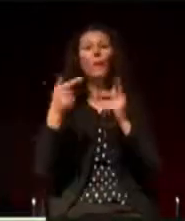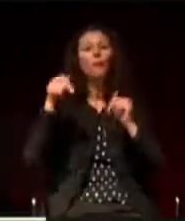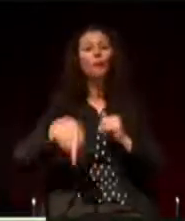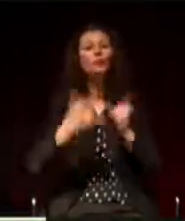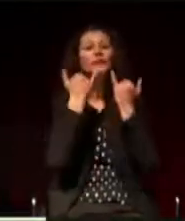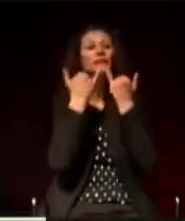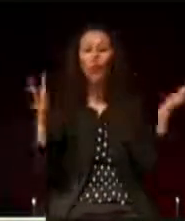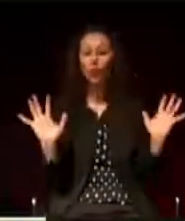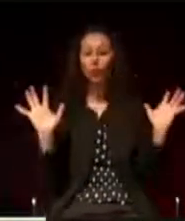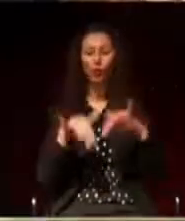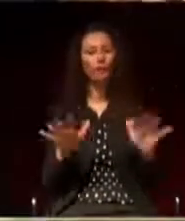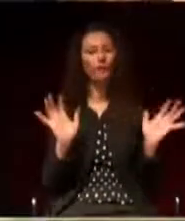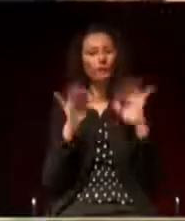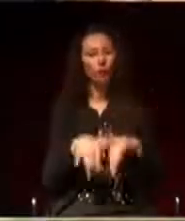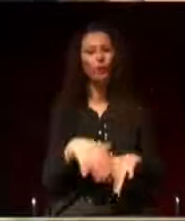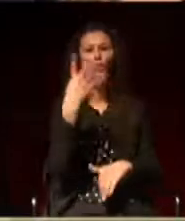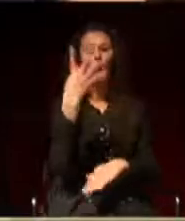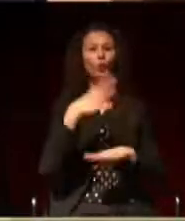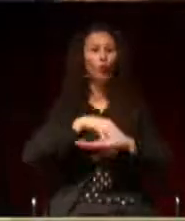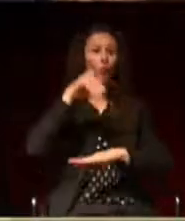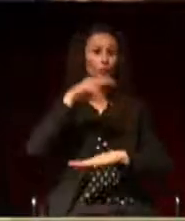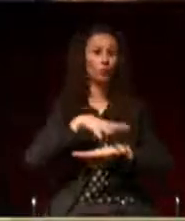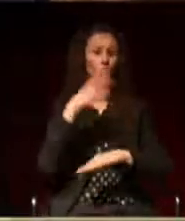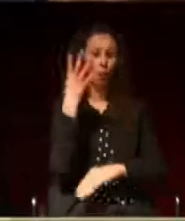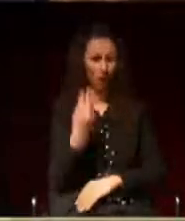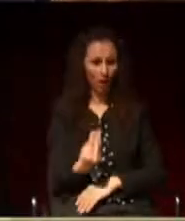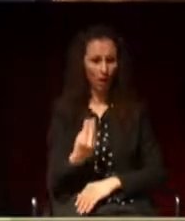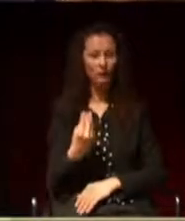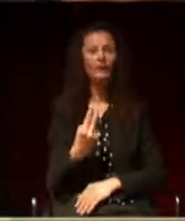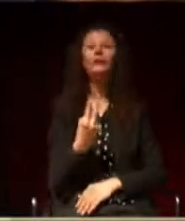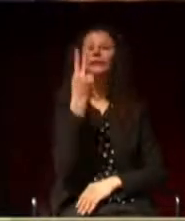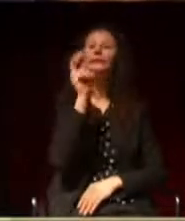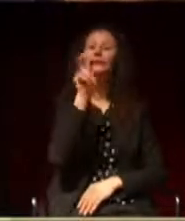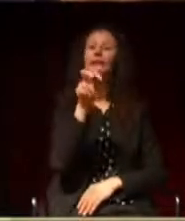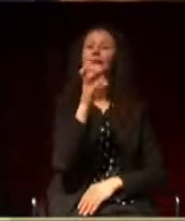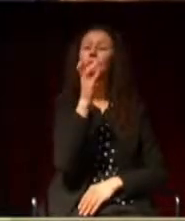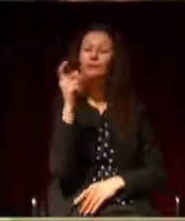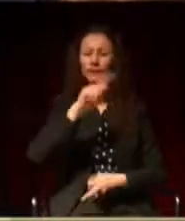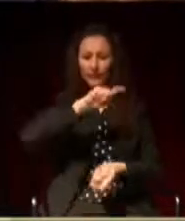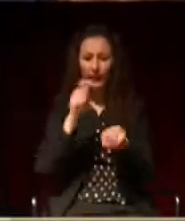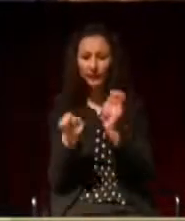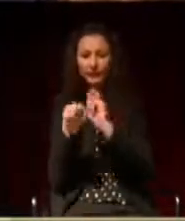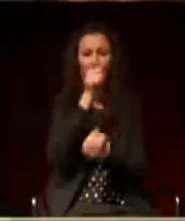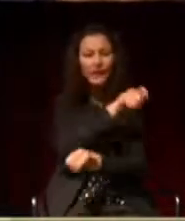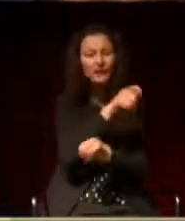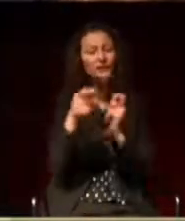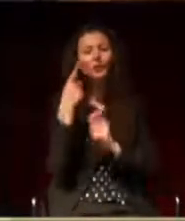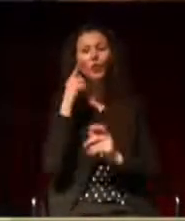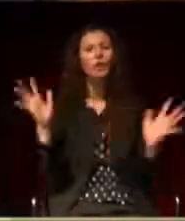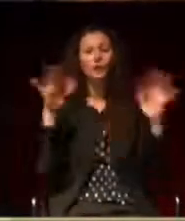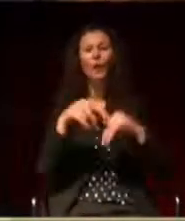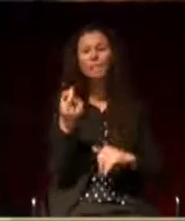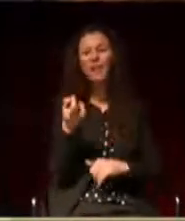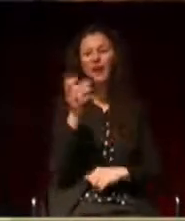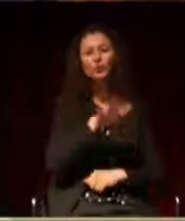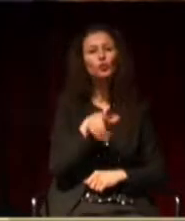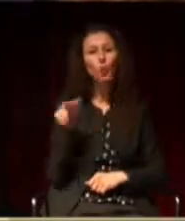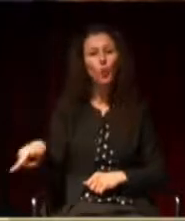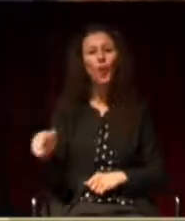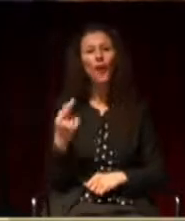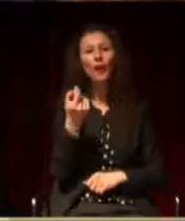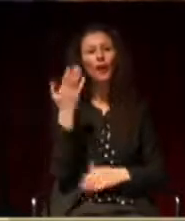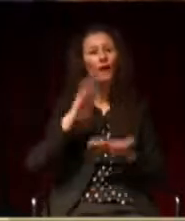yani bu salonda toplandık. 4 komisyon olarak 7-8 kere değişerek şu an biraz sonra